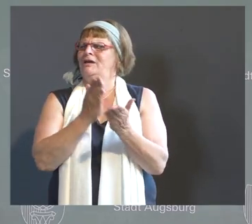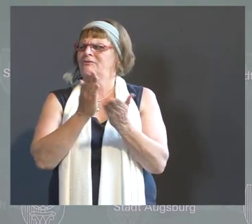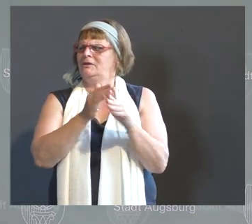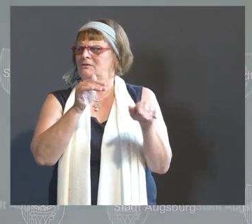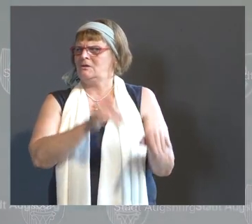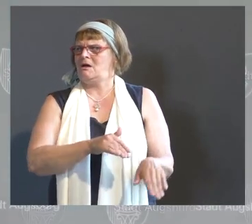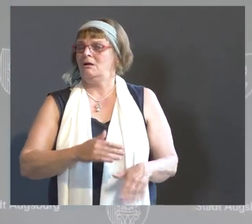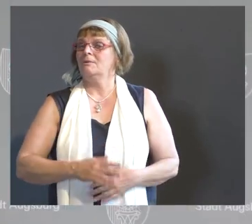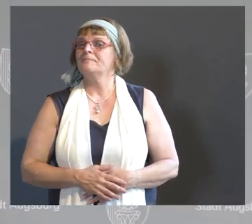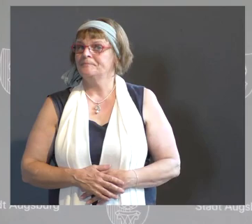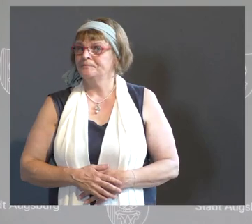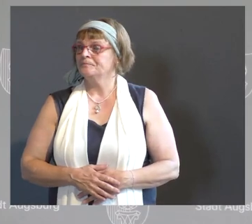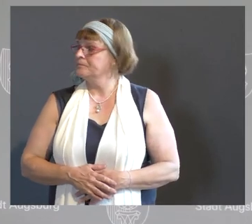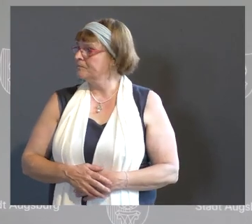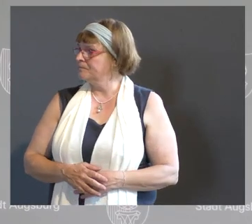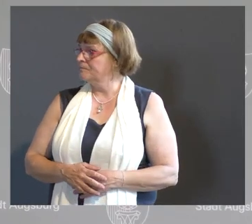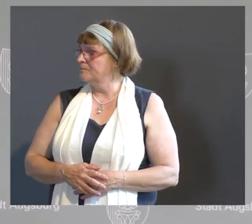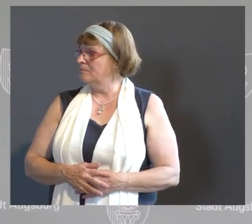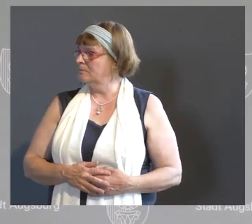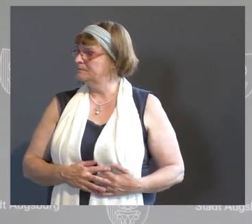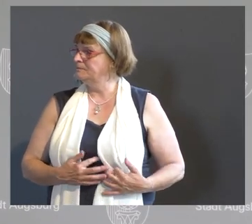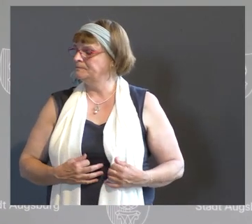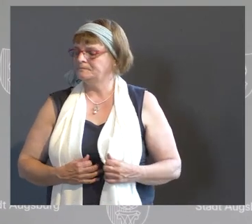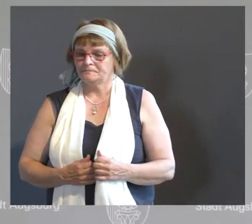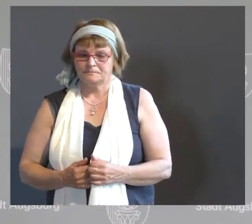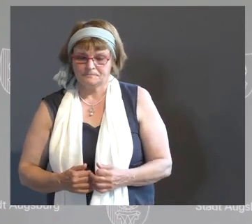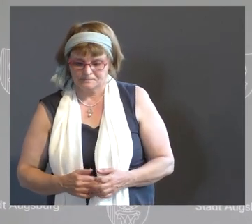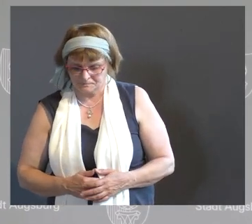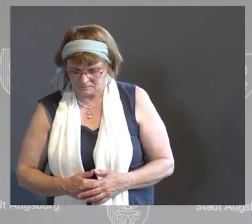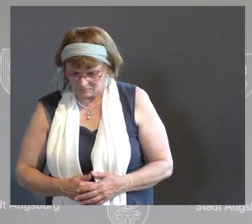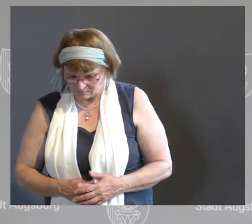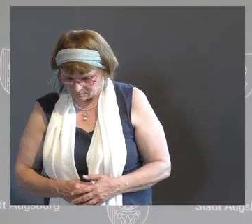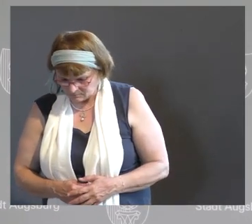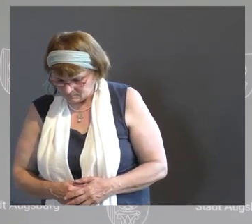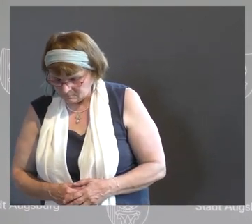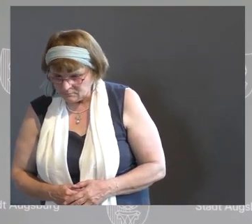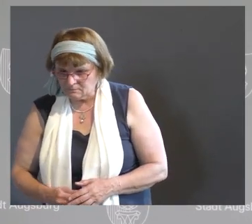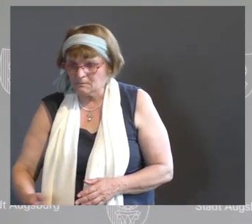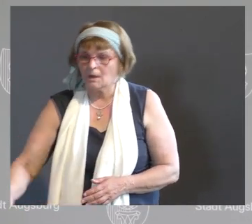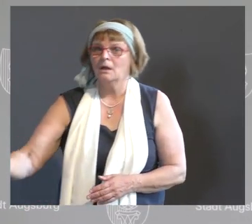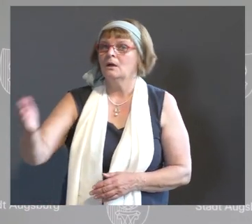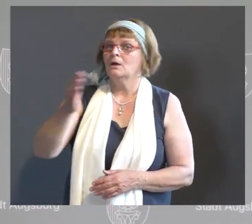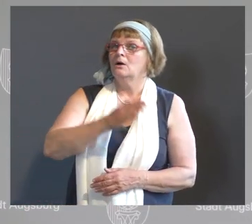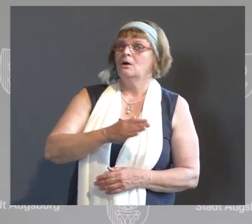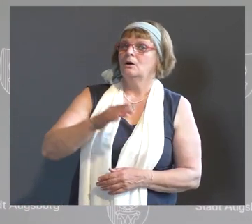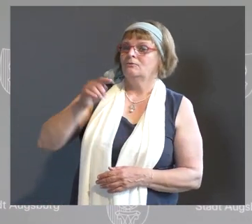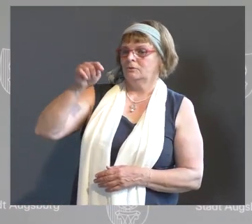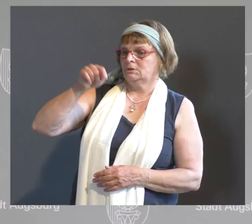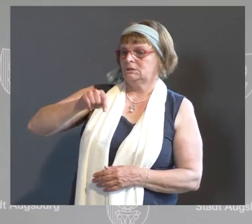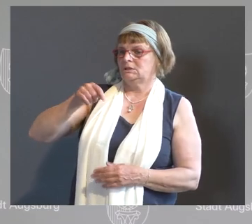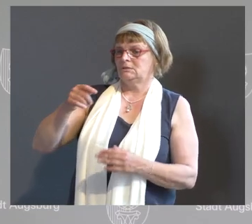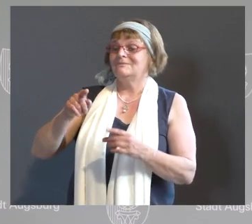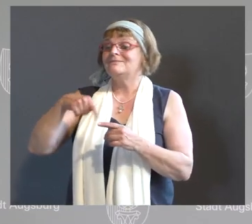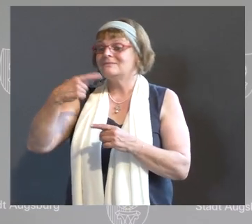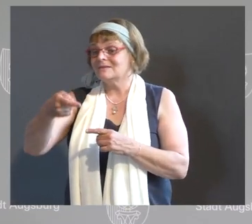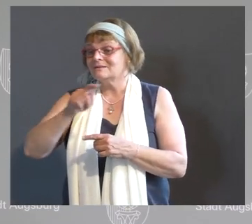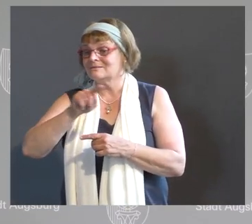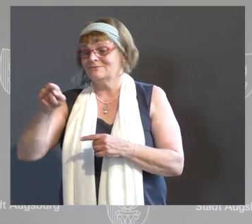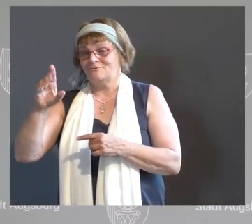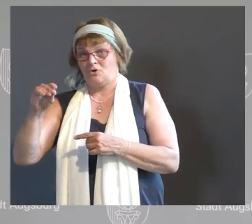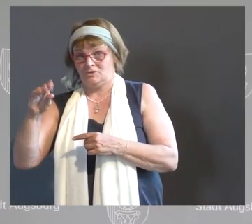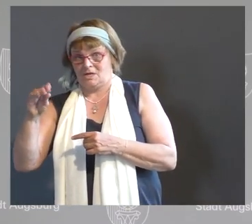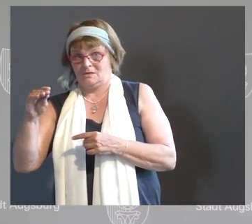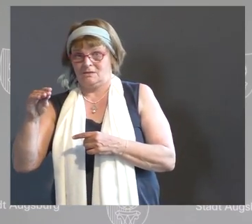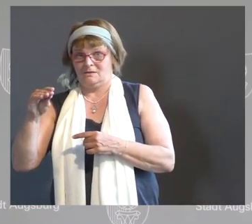Also ich gehe jetzt mal davon aus, dass wir vor diesem Wochenende wahrscheinlich, wenn überhaupt in sehr geringem Maße